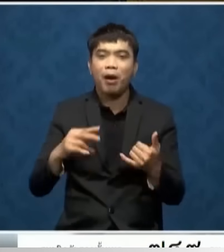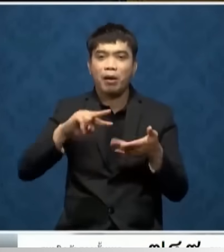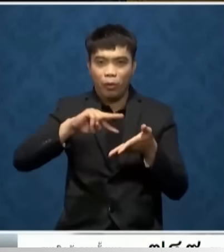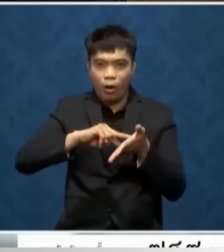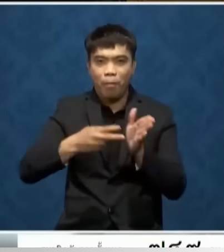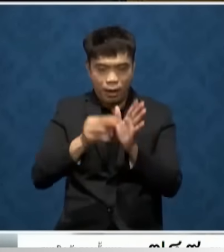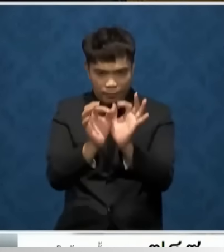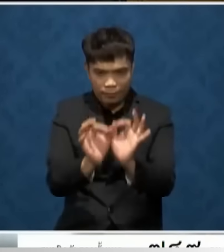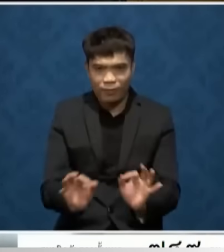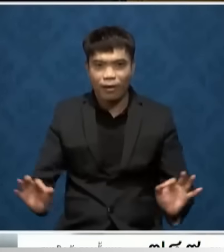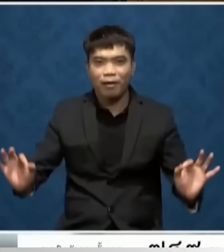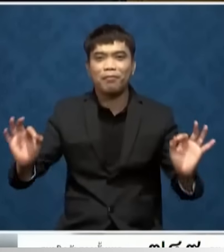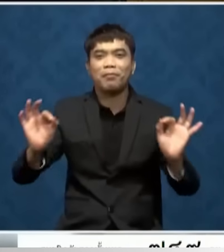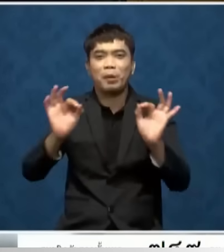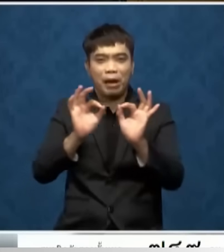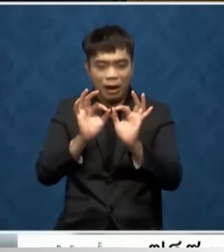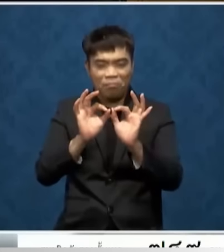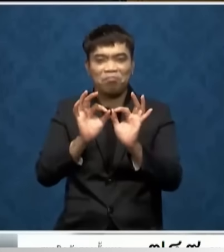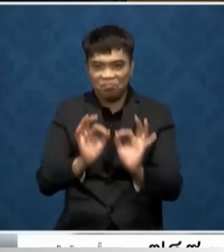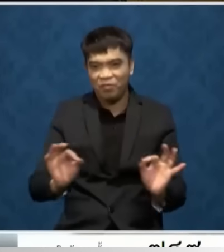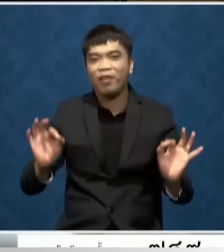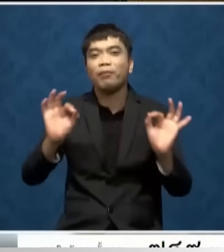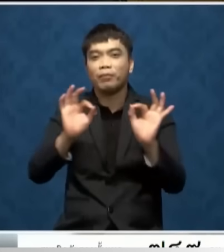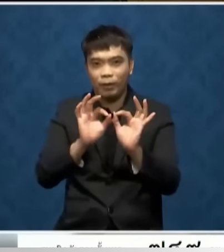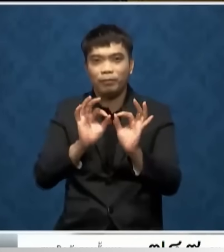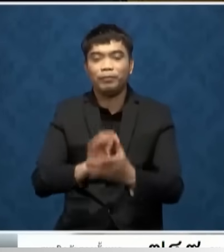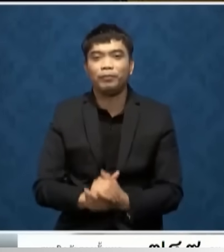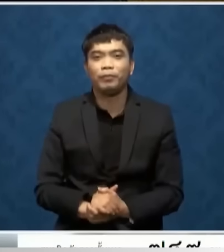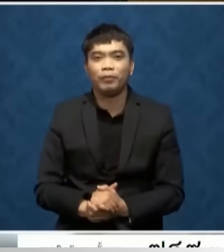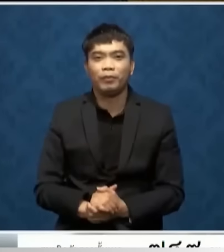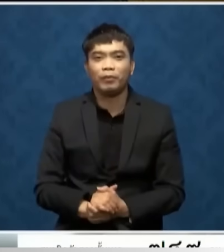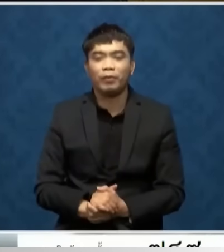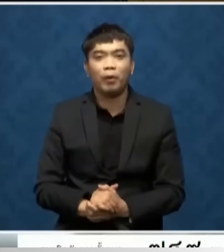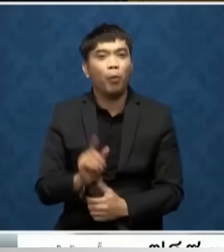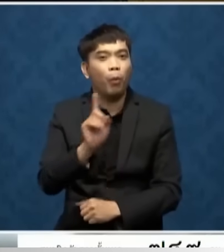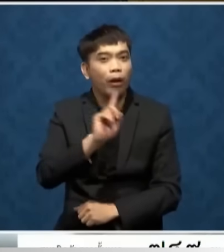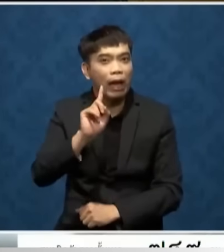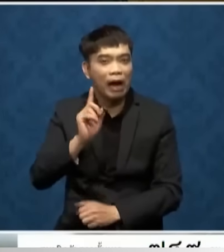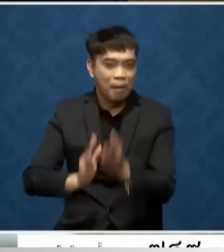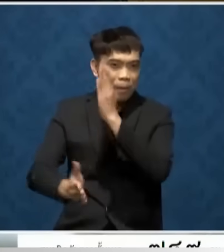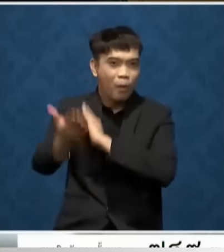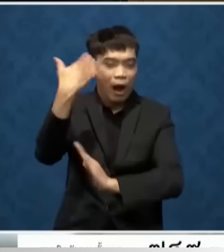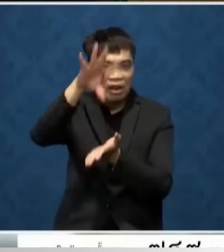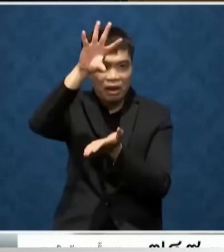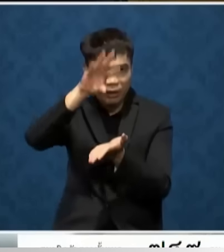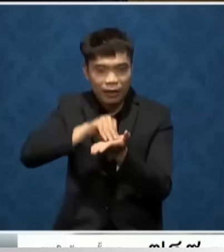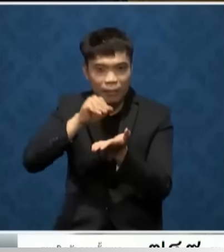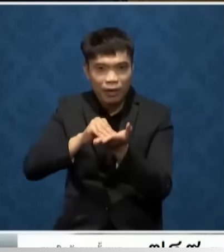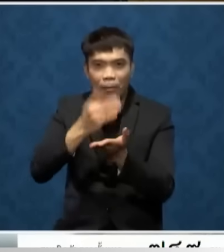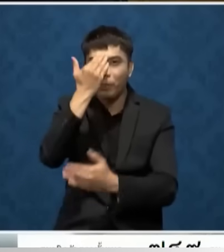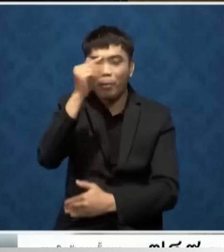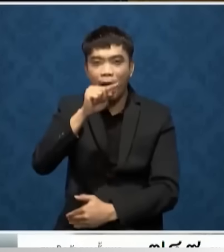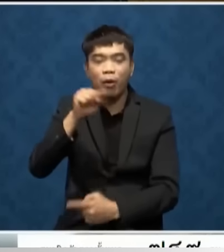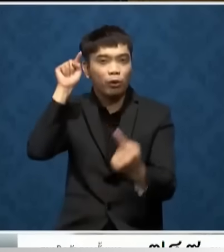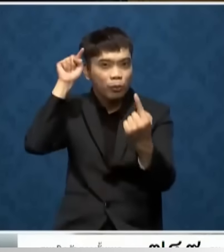คัญทางการเมืองอย่างยิ่งของรัฐสภาเป็นวันที่ประวัติศาสตร์จะต้องกำหนดถึงอนาคต